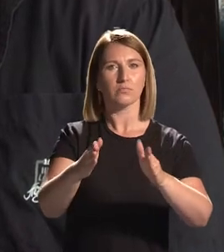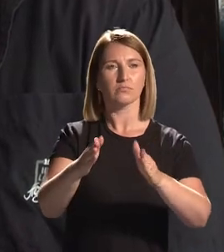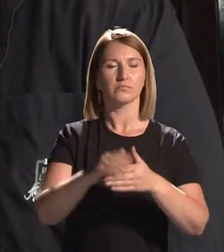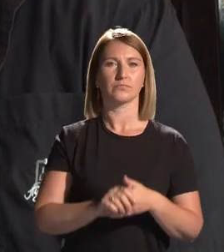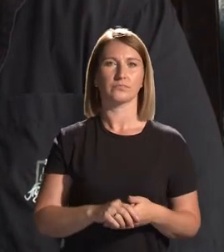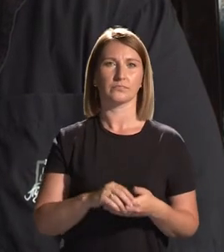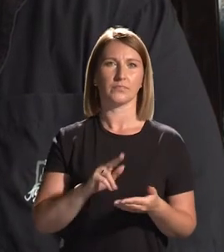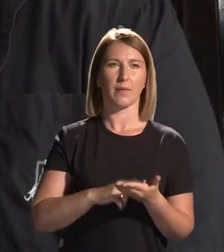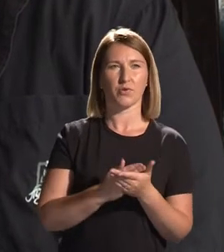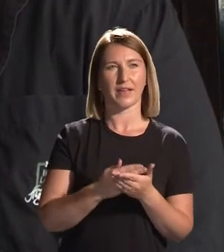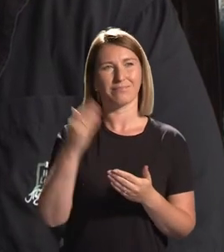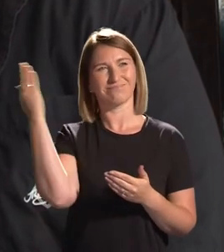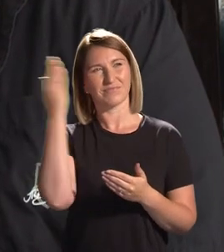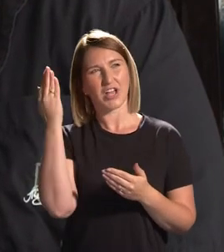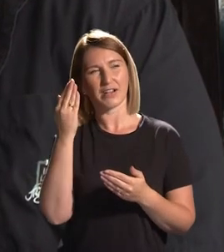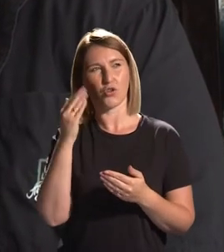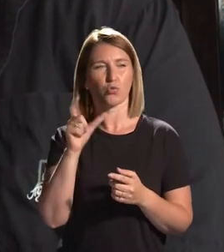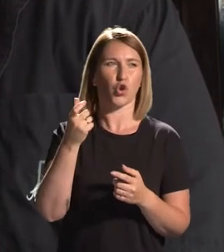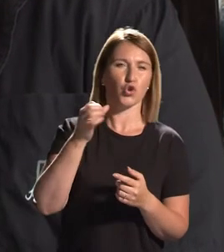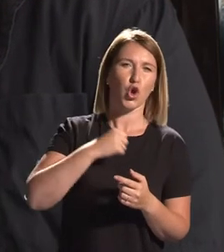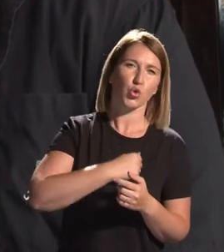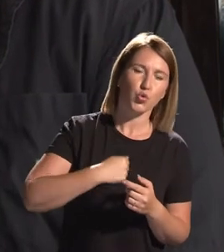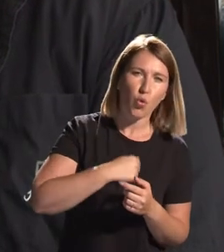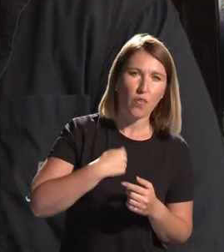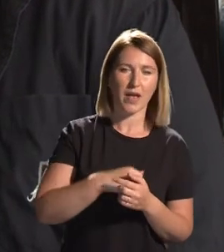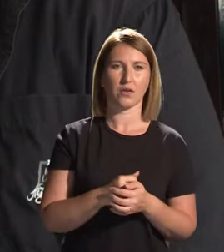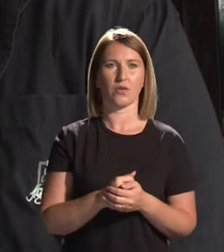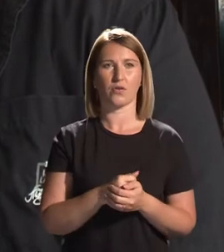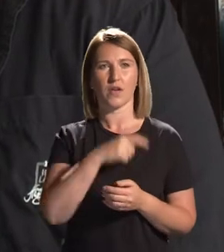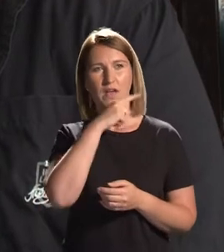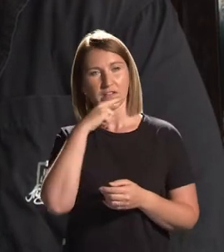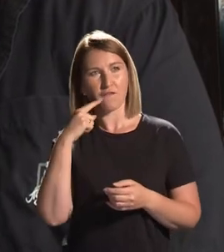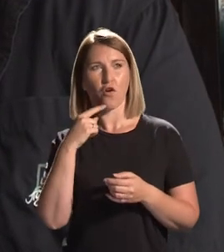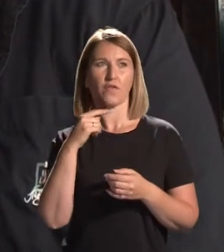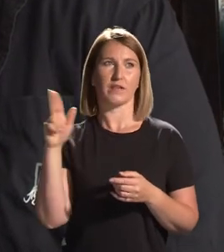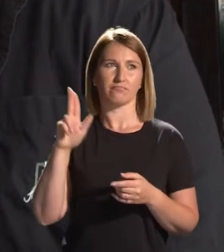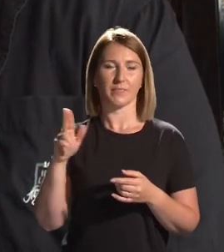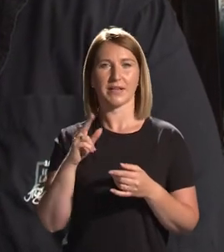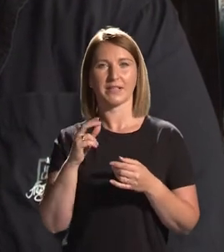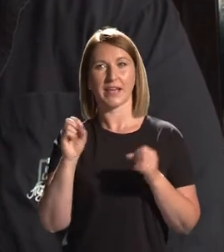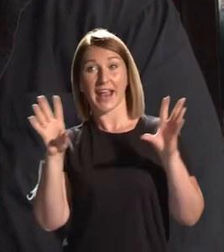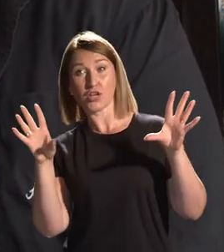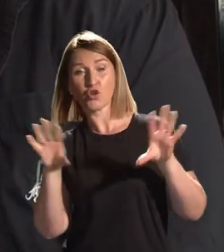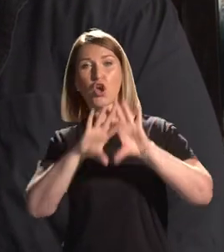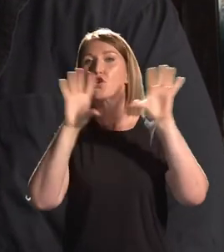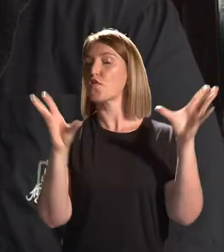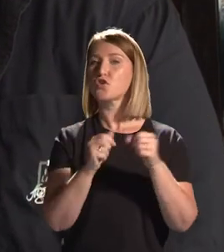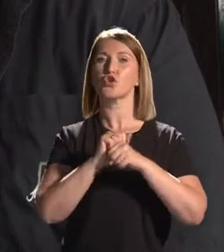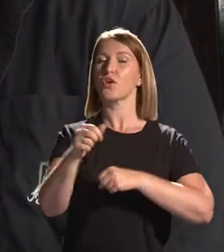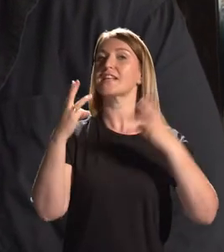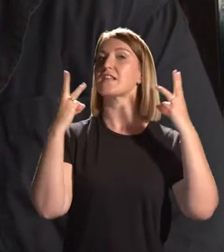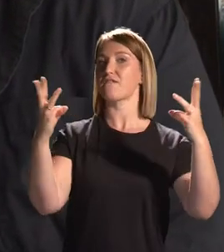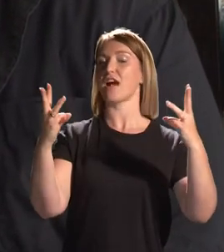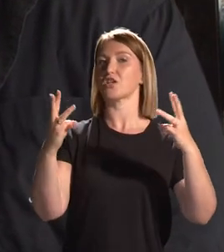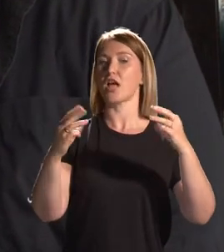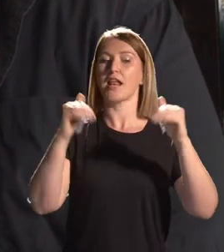czernią, czyli jakaś tragedia, czerwień, no wszystkie niebieskie kolory, jasność, że to sobie można po prostu